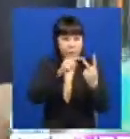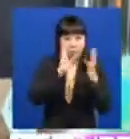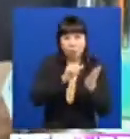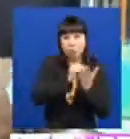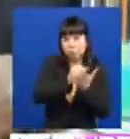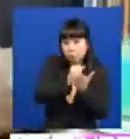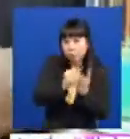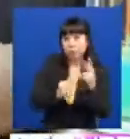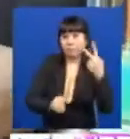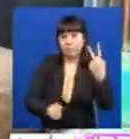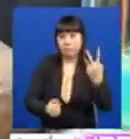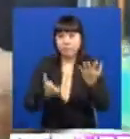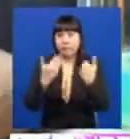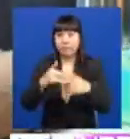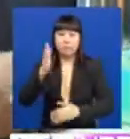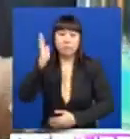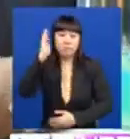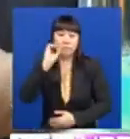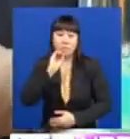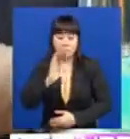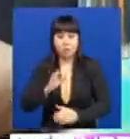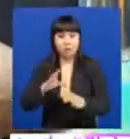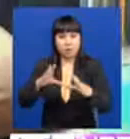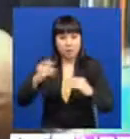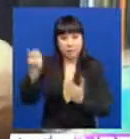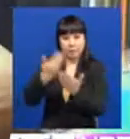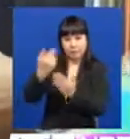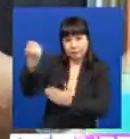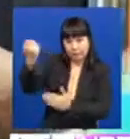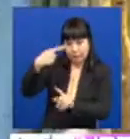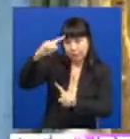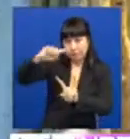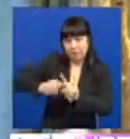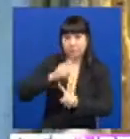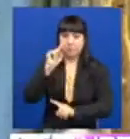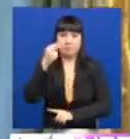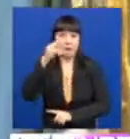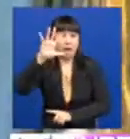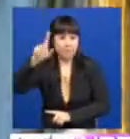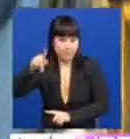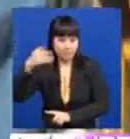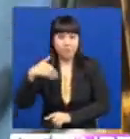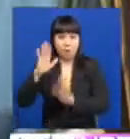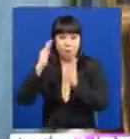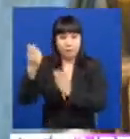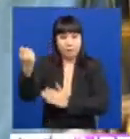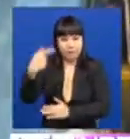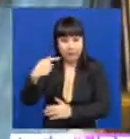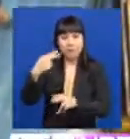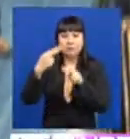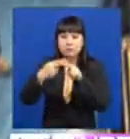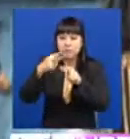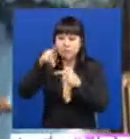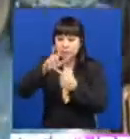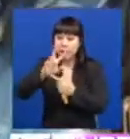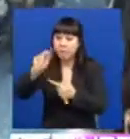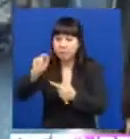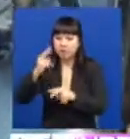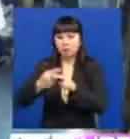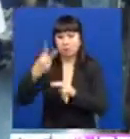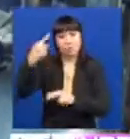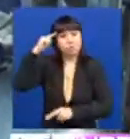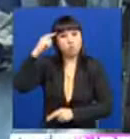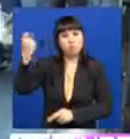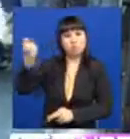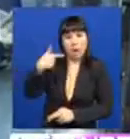หนึ่งคนหน้าสมมาตรสารภาพว่ารับจ้างกับเรือนละ 15,000บาทมีนายทุนชื่อในพันธุ์ไม่ทราบนามสกุลเป็นผู้ว่าจ้าง